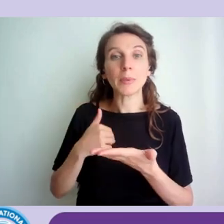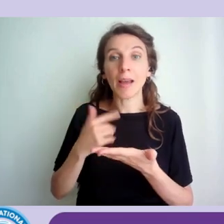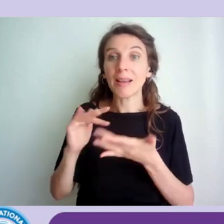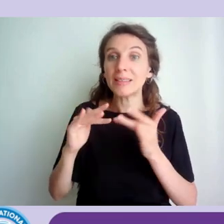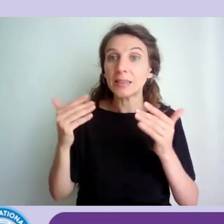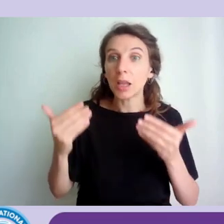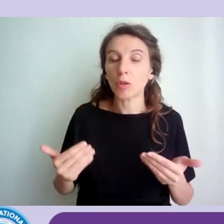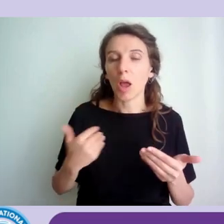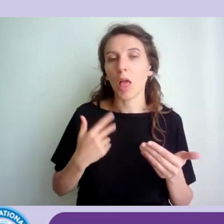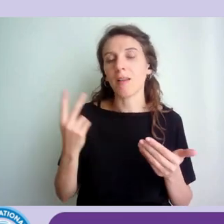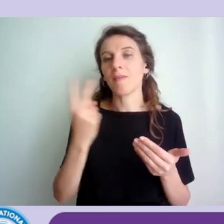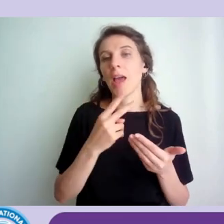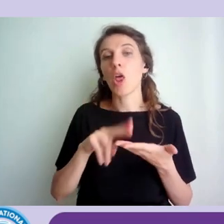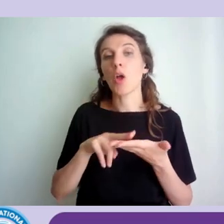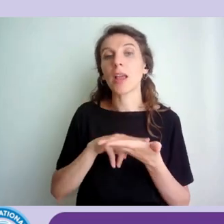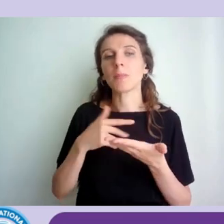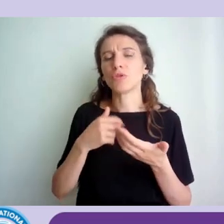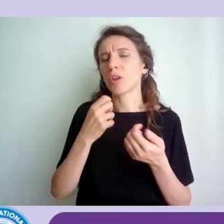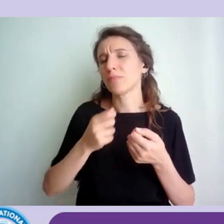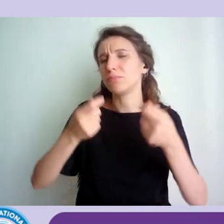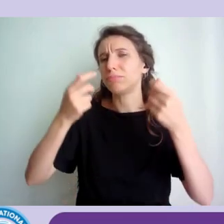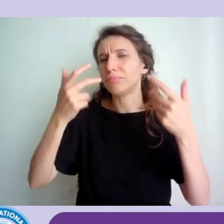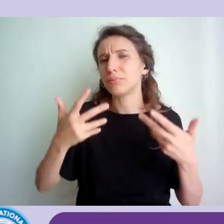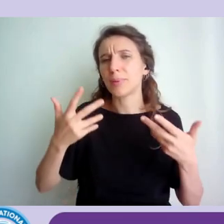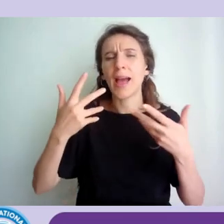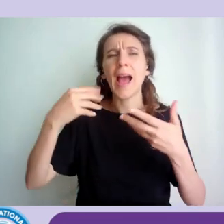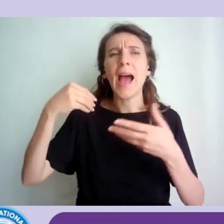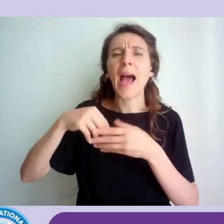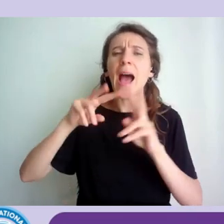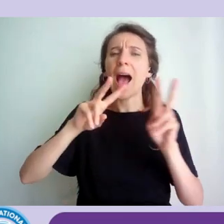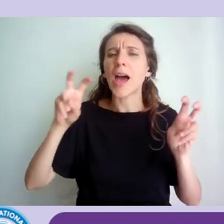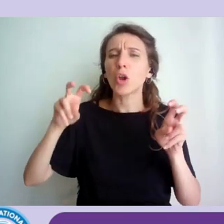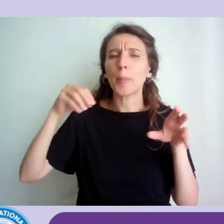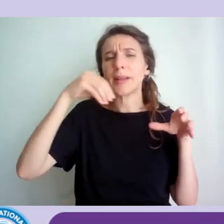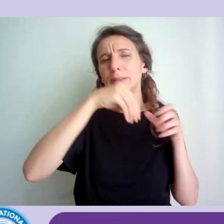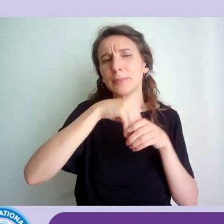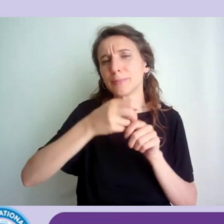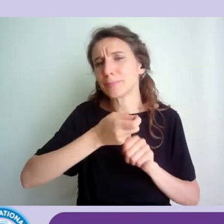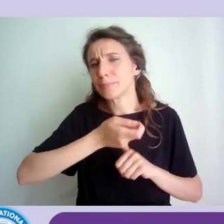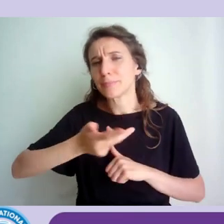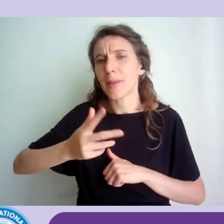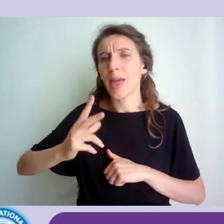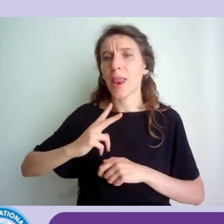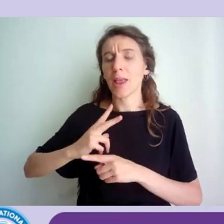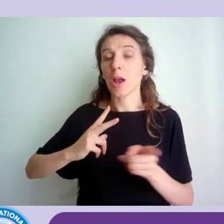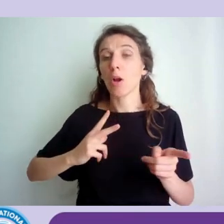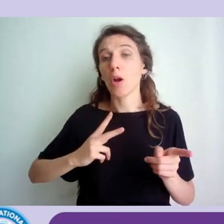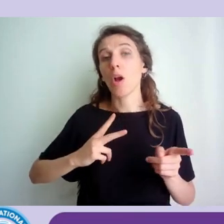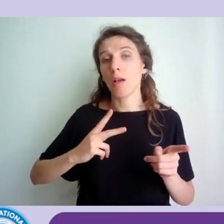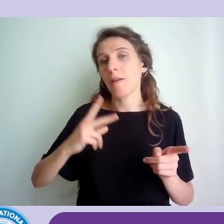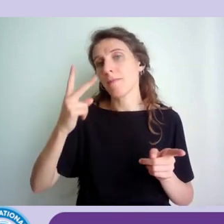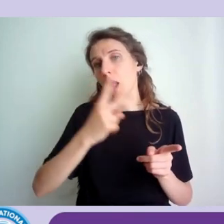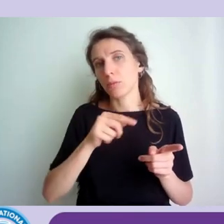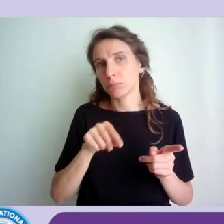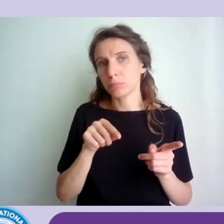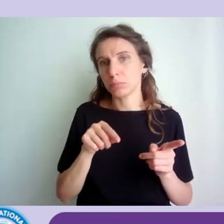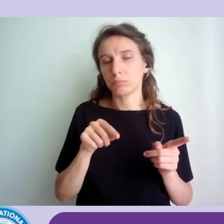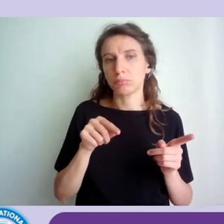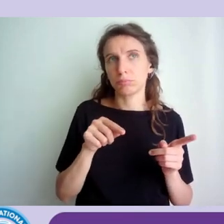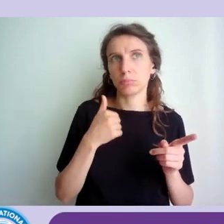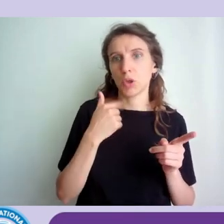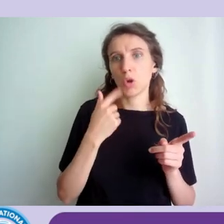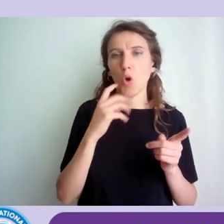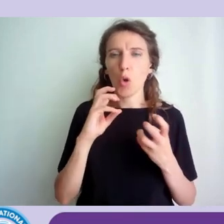che l'Inps si occupa di un miliardo di cose è altrettanto vero che si occupa di cose anche di una certa